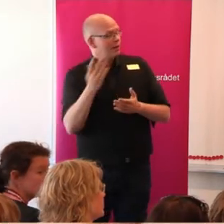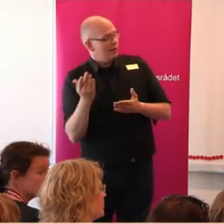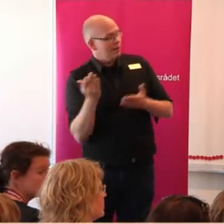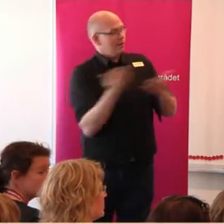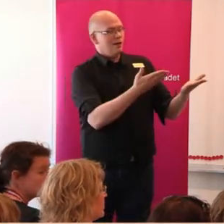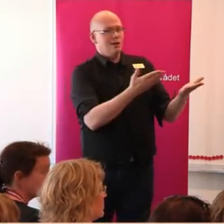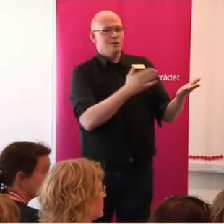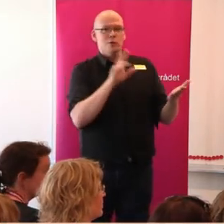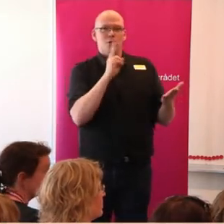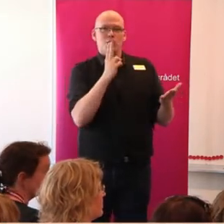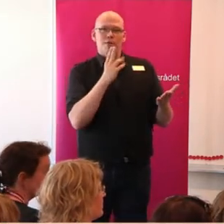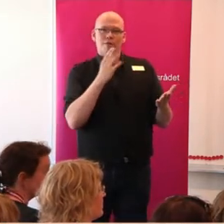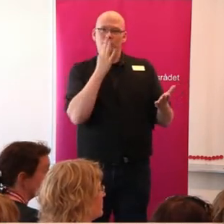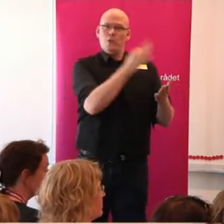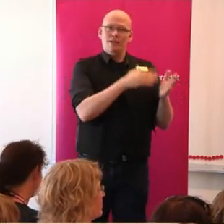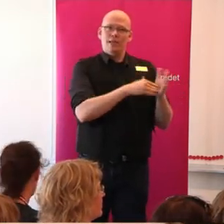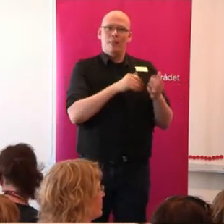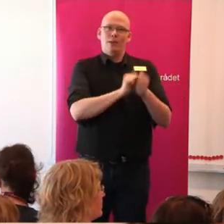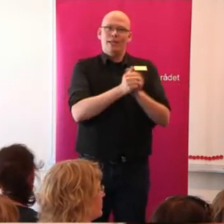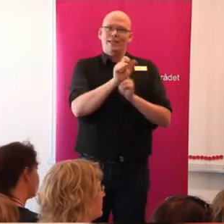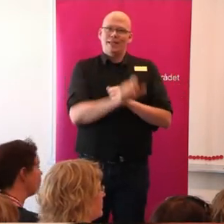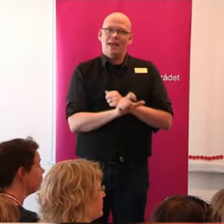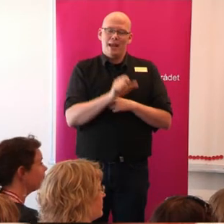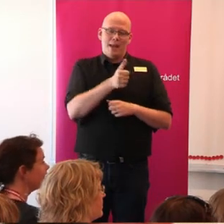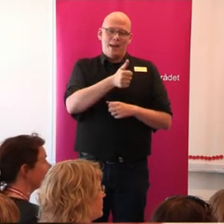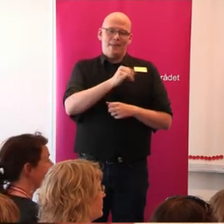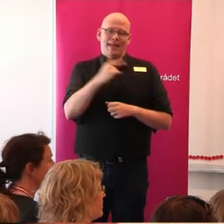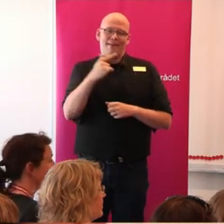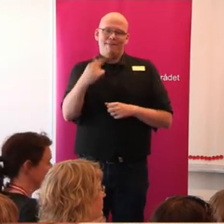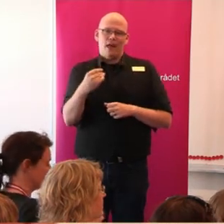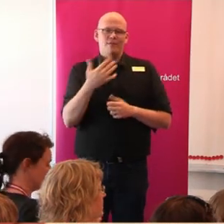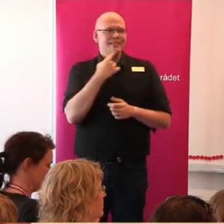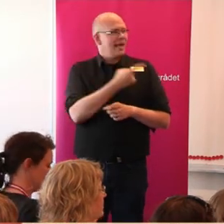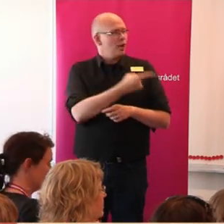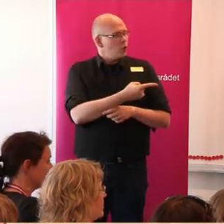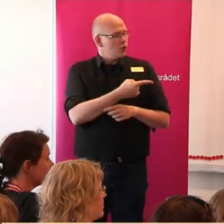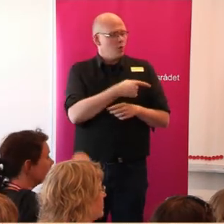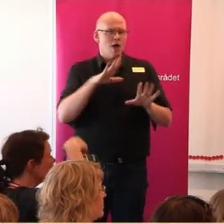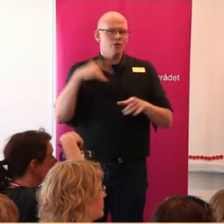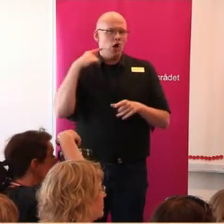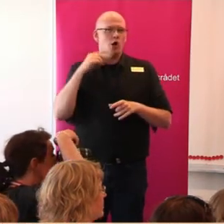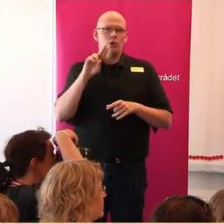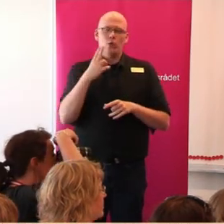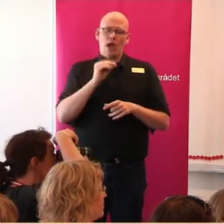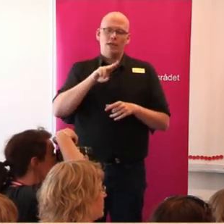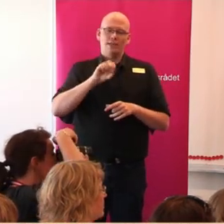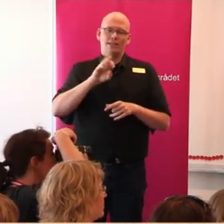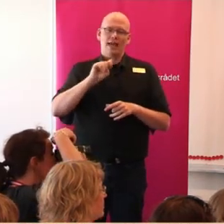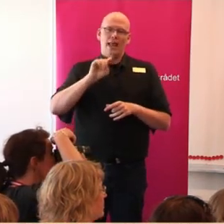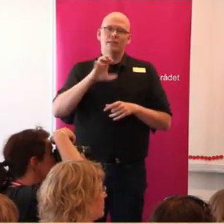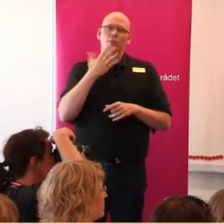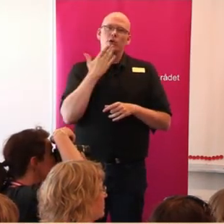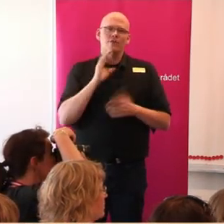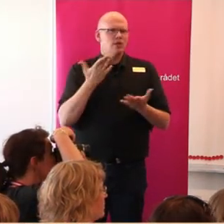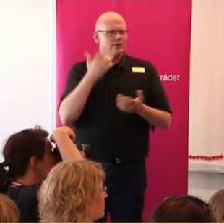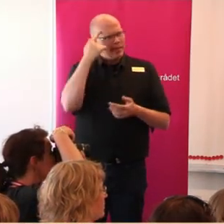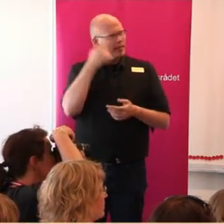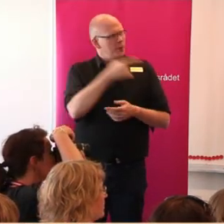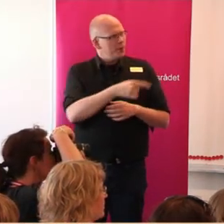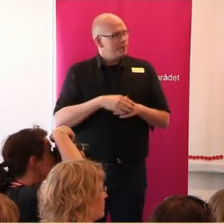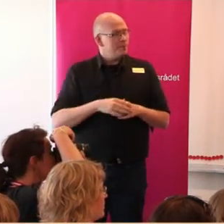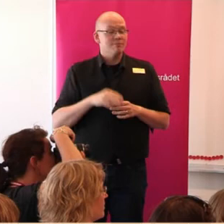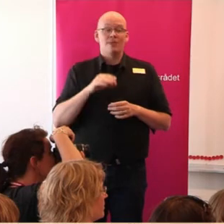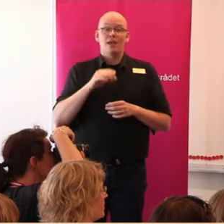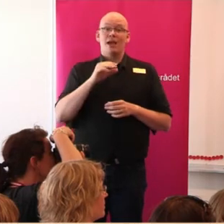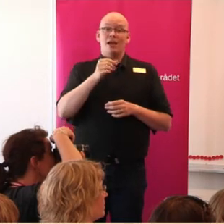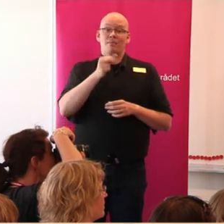direkt till en politiker faktiskt. Mm. Birgitta, vad säger du om det här som du har hört och nu har hört Annelies reflektera lite grann? Vad är dina tankar? Ja, det